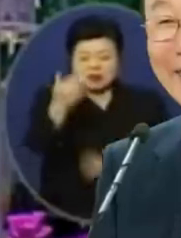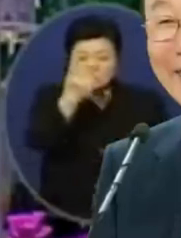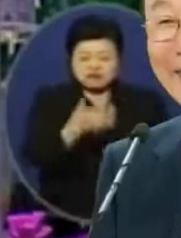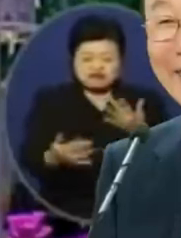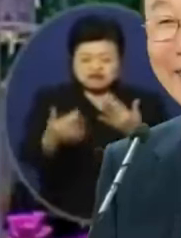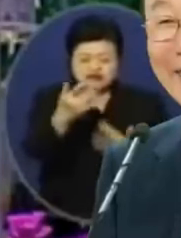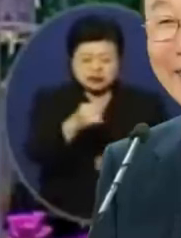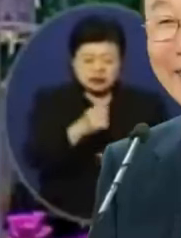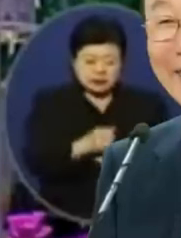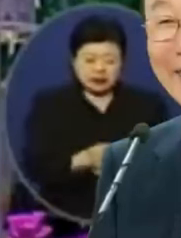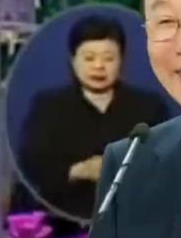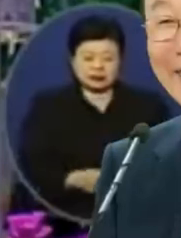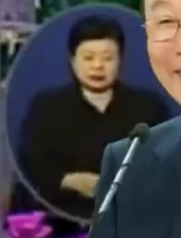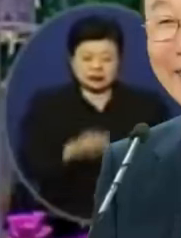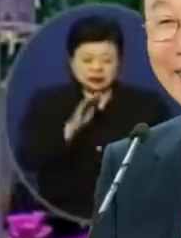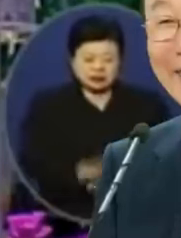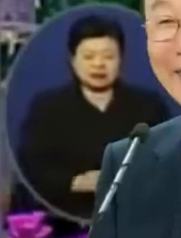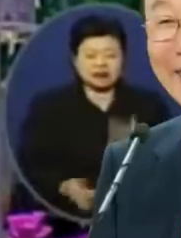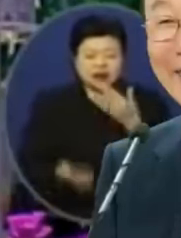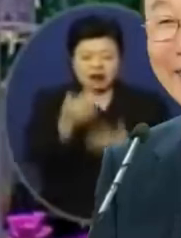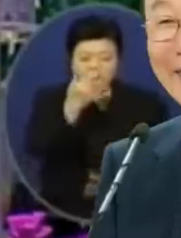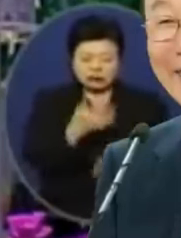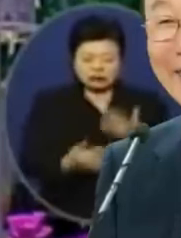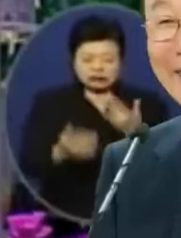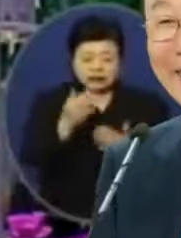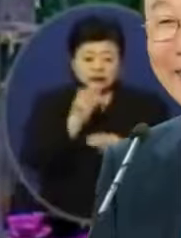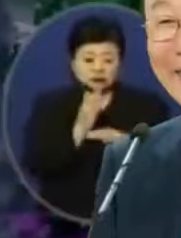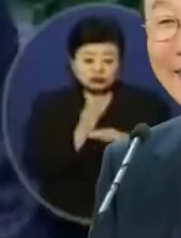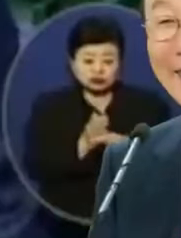놓고 불이 활활 타고 있습니다.